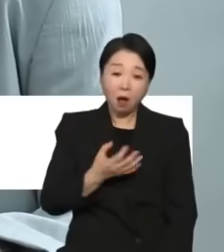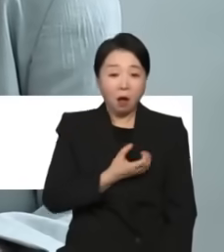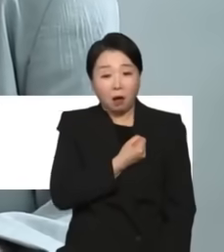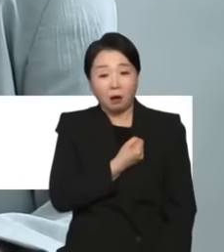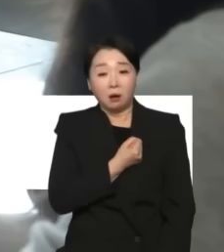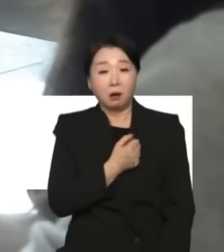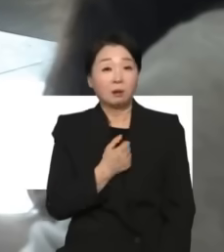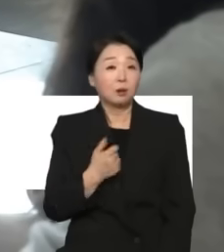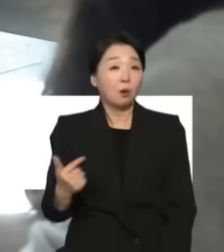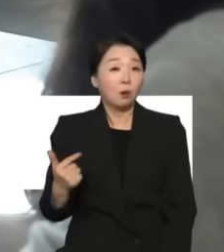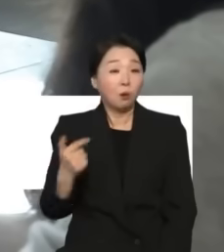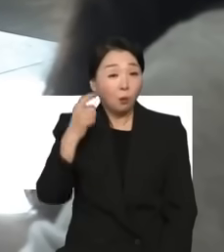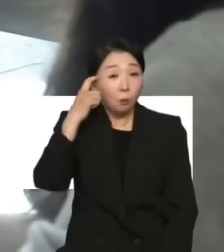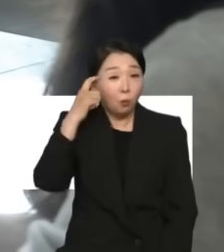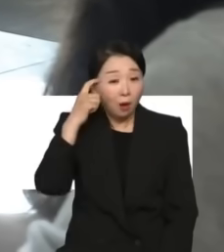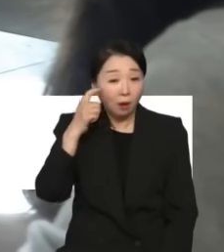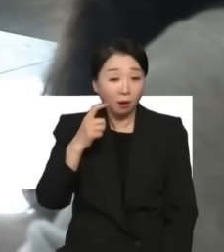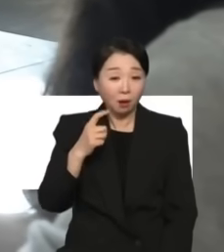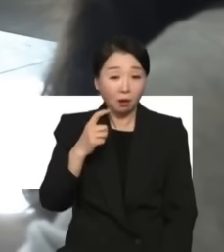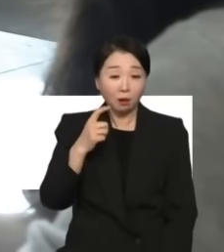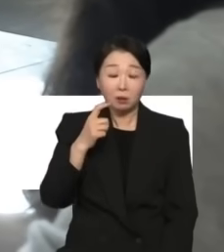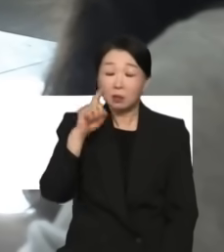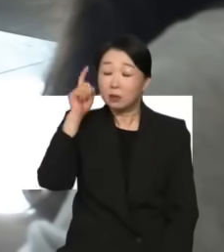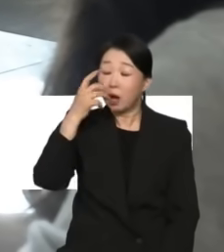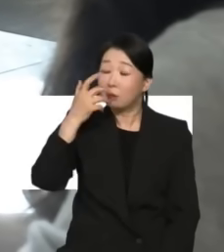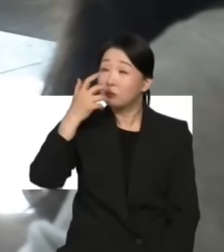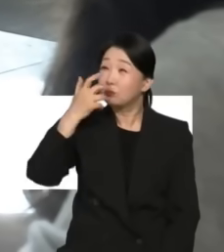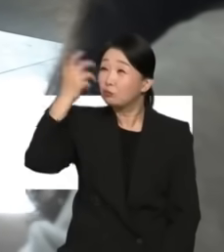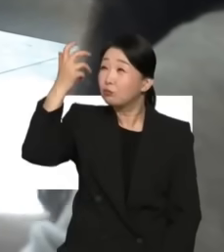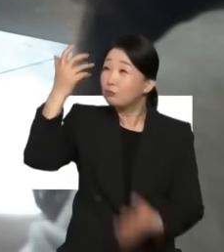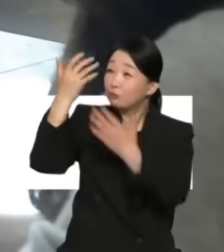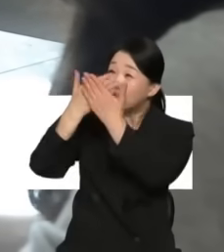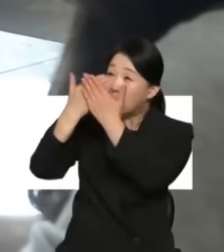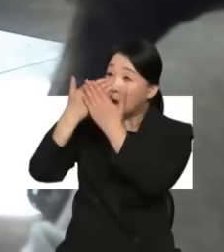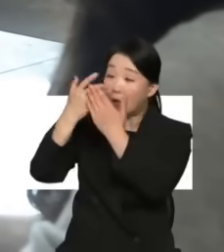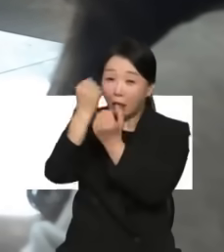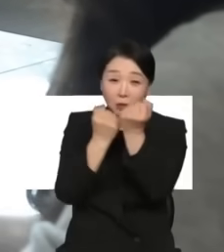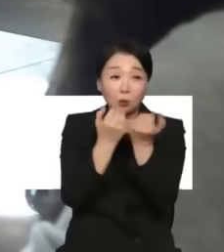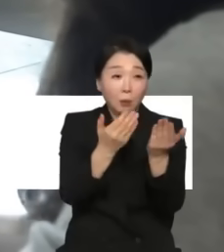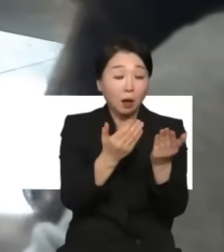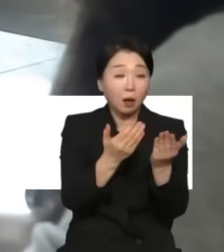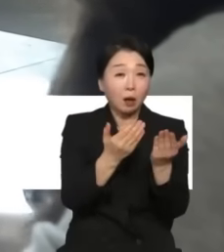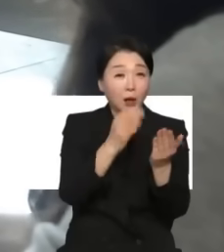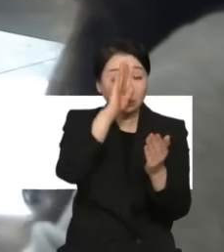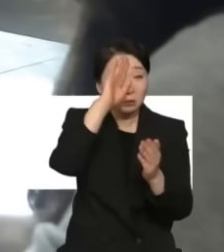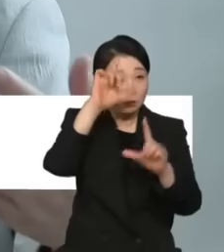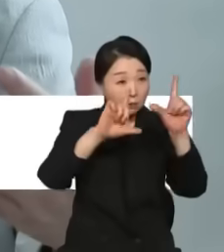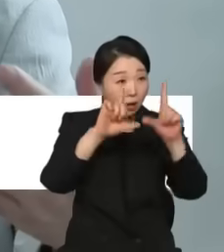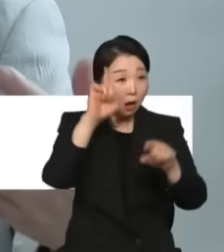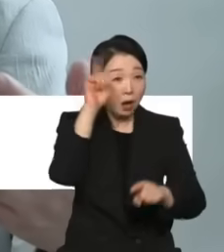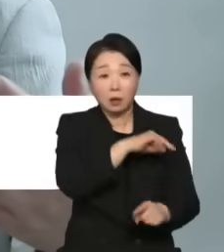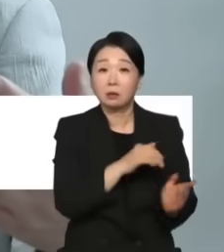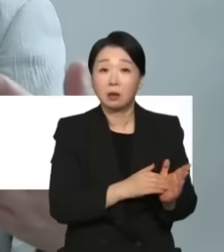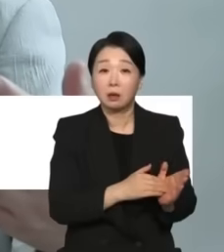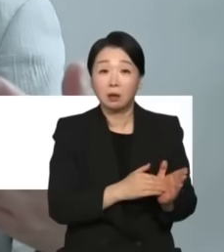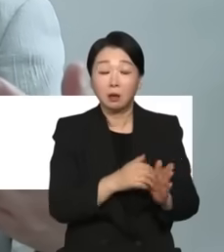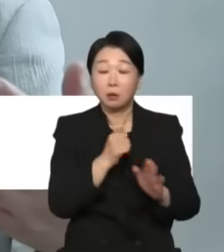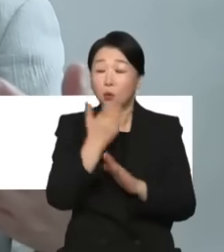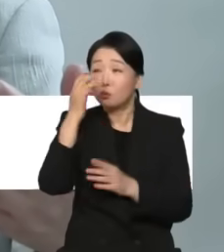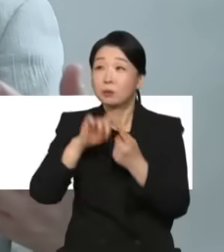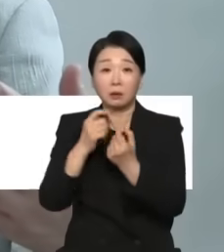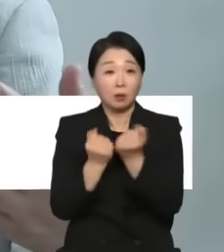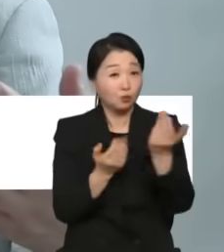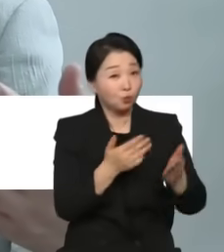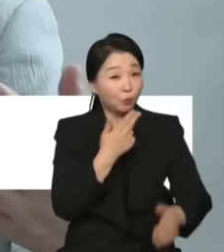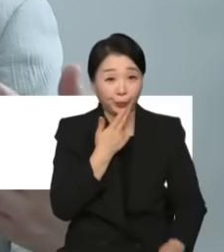충격이다. 그런데 그 불안몽에 대해서 해석을 해주면 이 사람이 증세가 더 악화가 되죠. 그래서 꿈에 대해서는 해석을 해주면 안